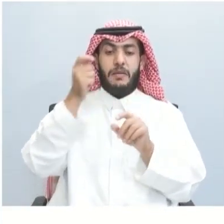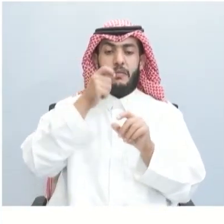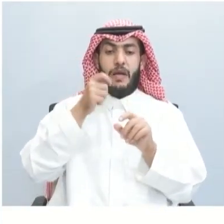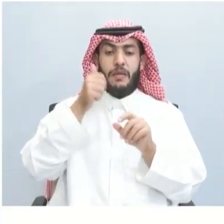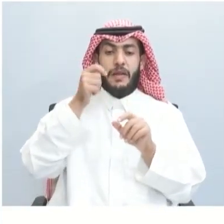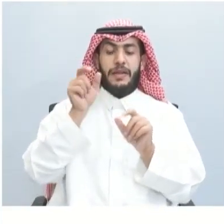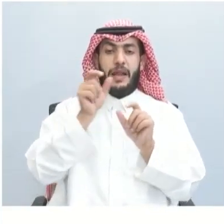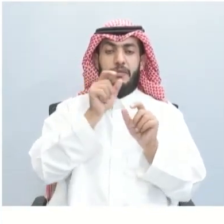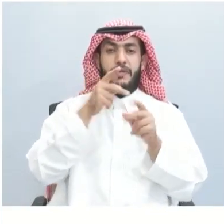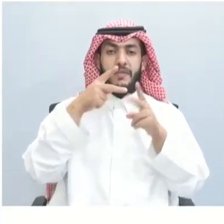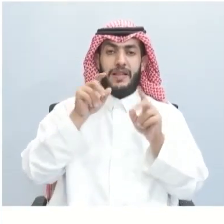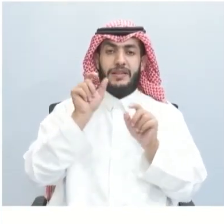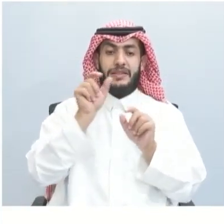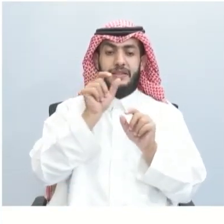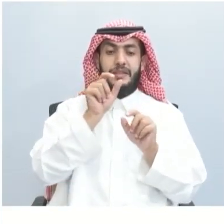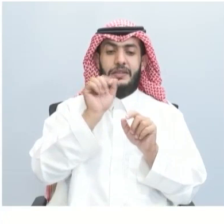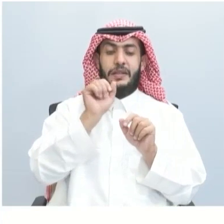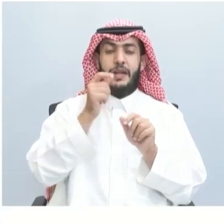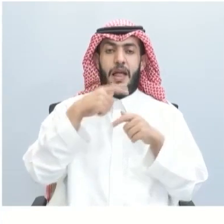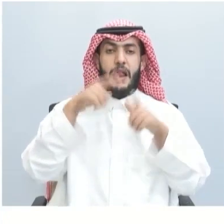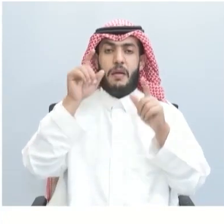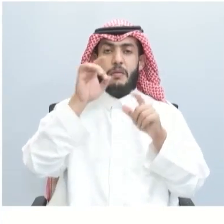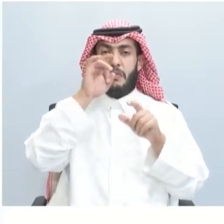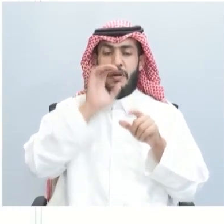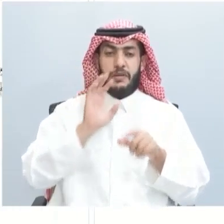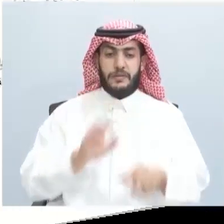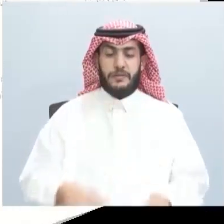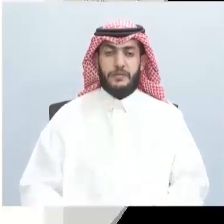الكلمات المفتاحيه وليس عن طريق الاعلانات